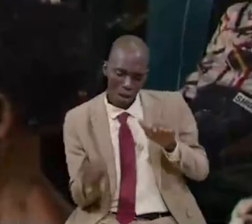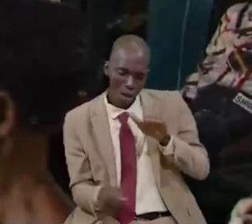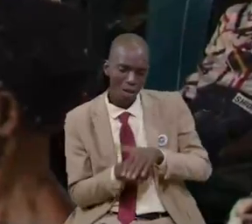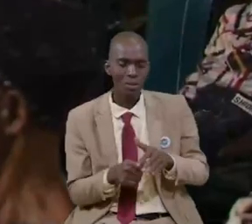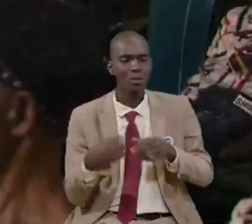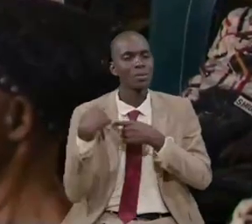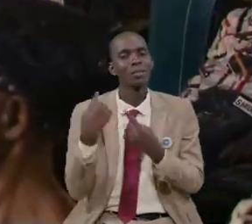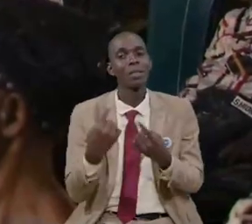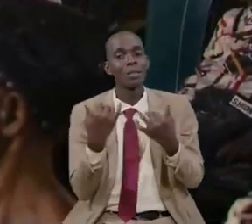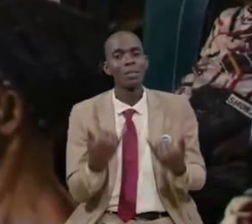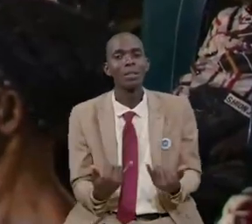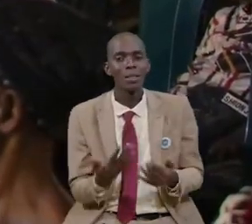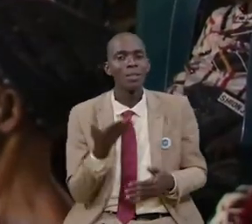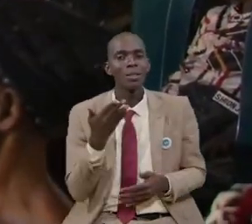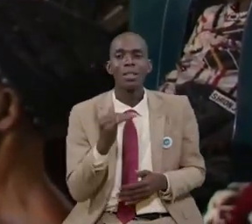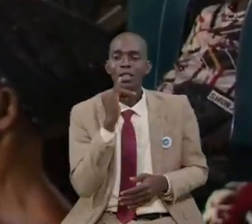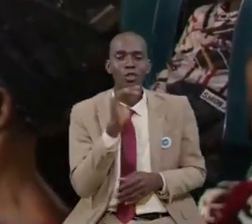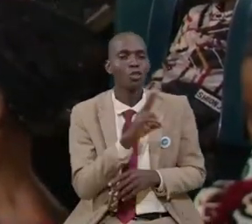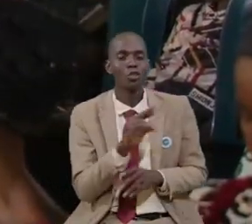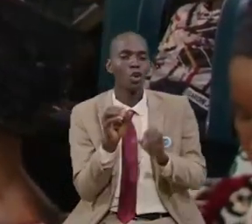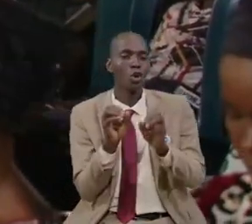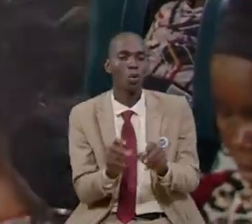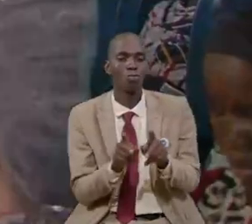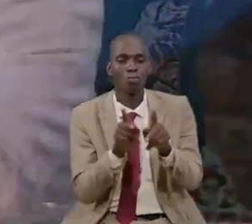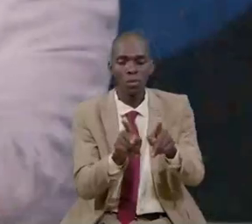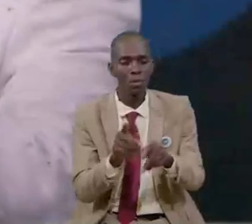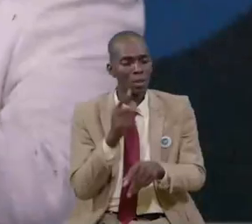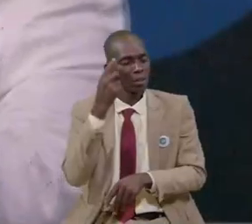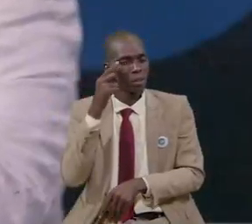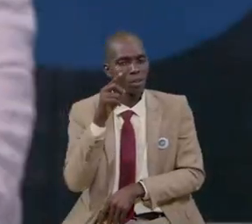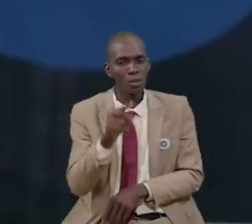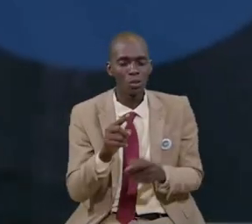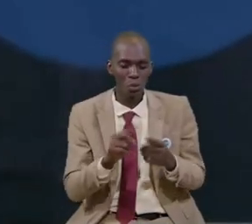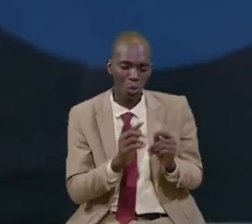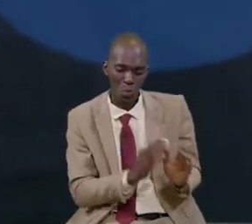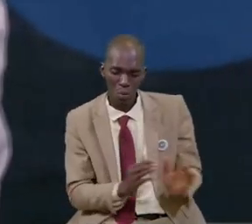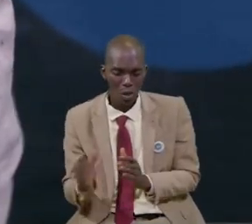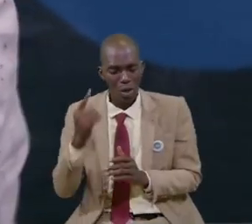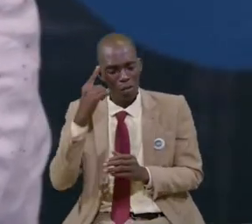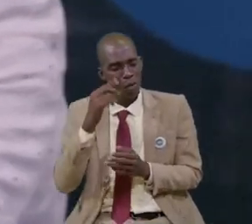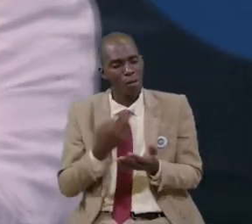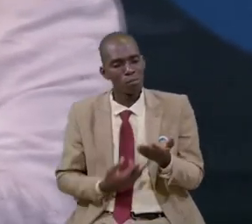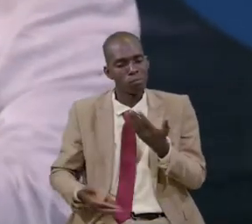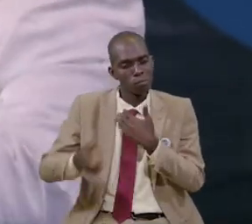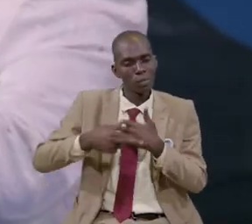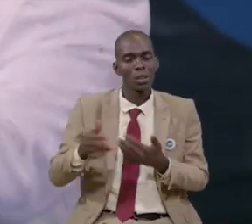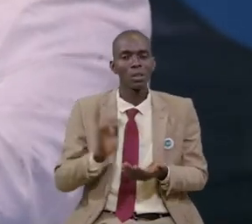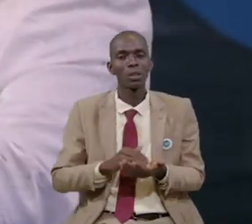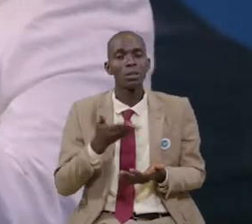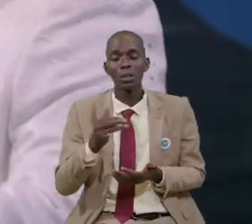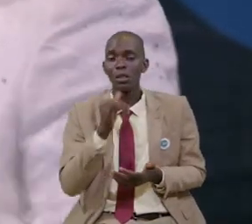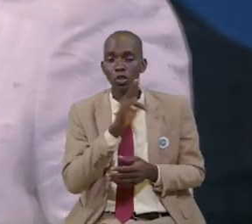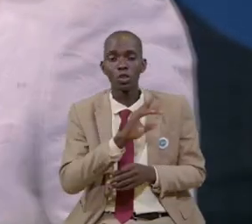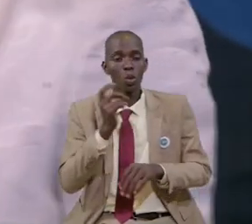il n'y a pas d'occasion pour te préparer. Il n'y a pas d'occasion pour faire la restitution. Il n'y a pas d'occasion pour